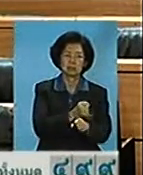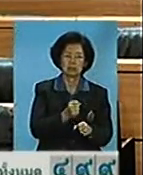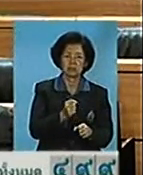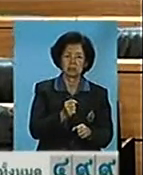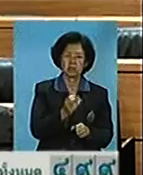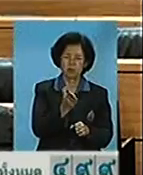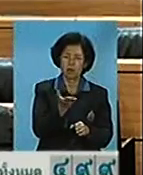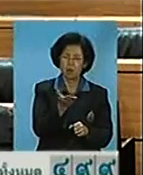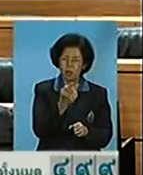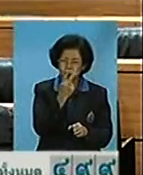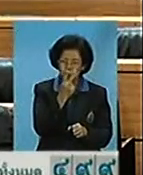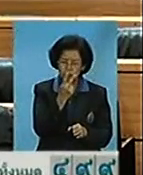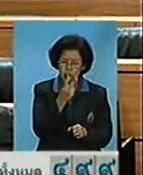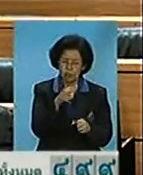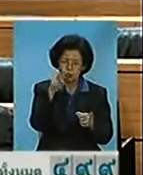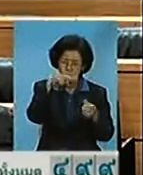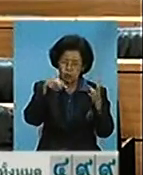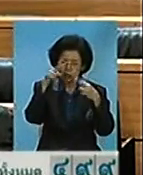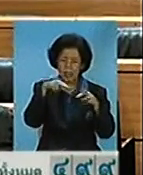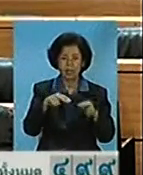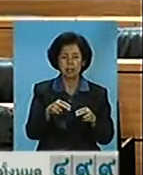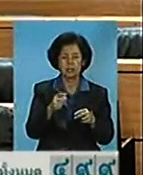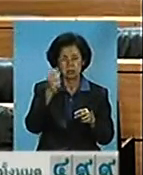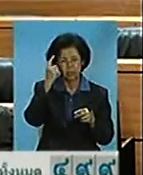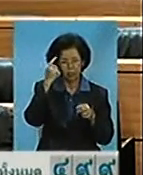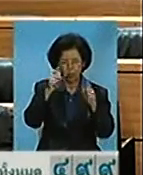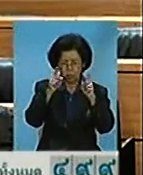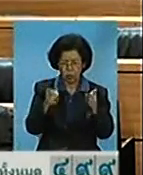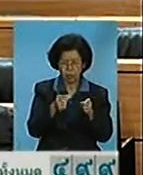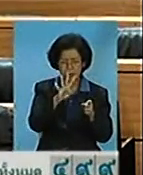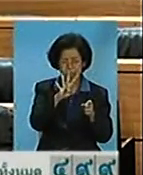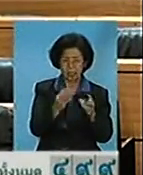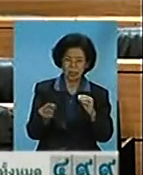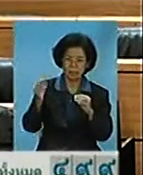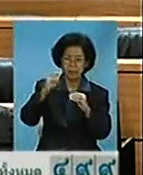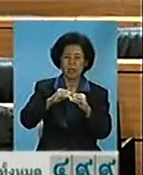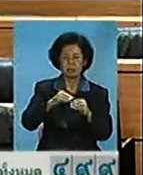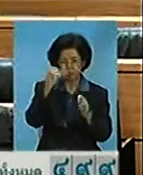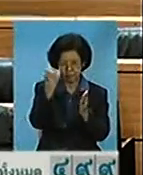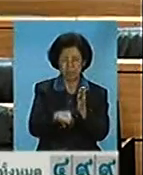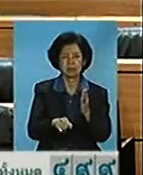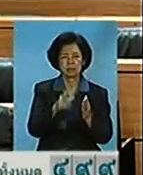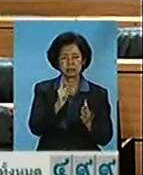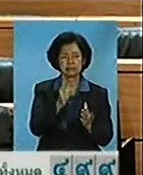องและผมเชื่อวันนี้นะครับว่าวงเล็บ4ที่ท่านเพิ่มขึ้นมาผิดแน่นอน